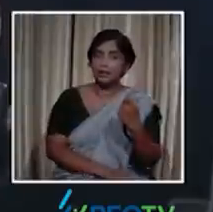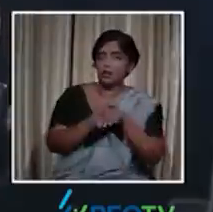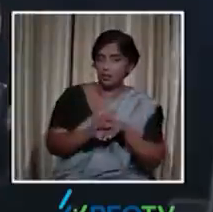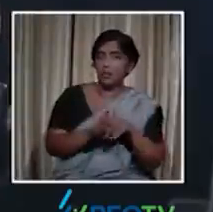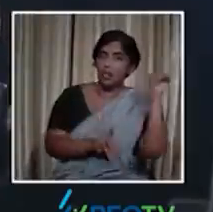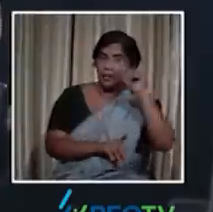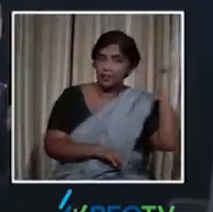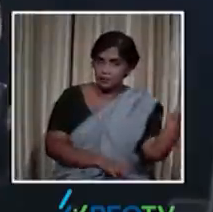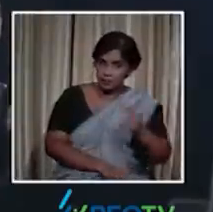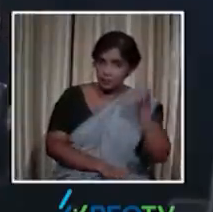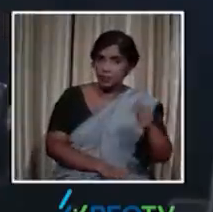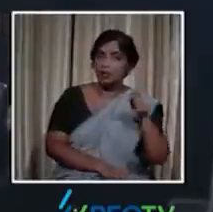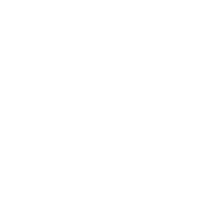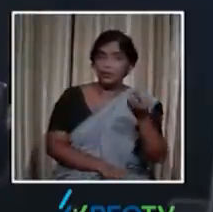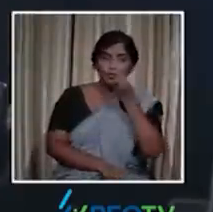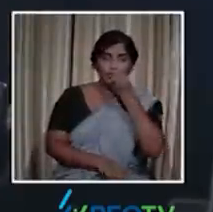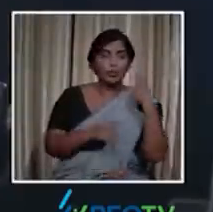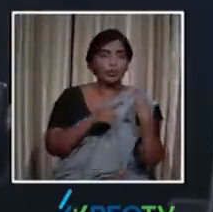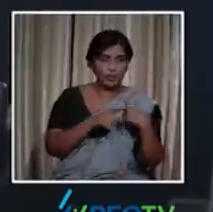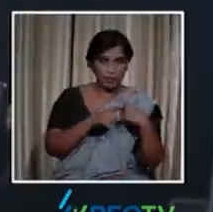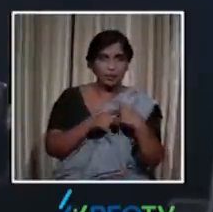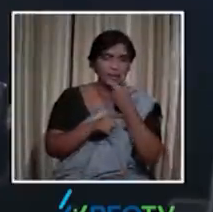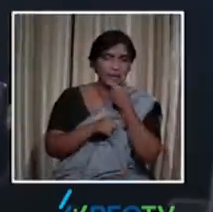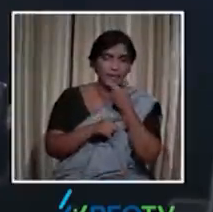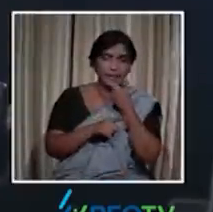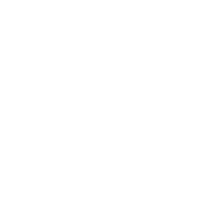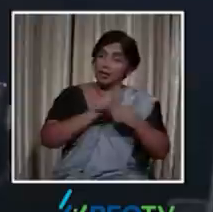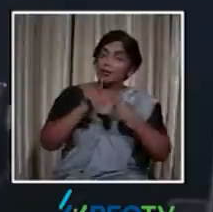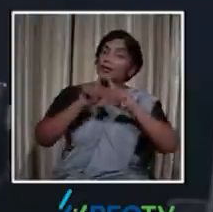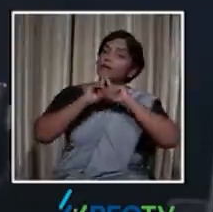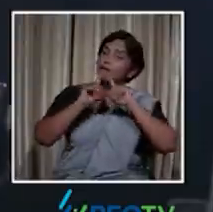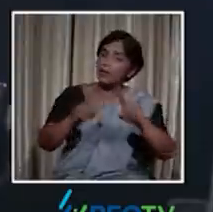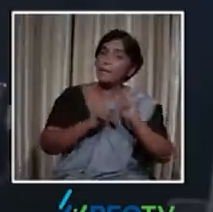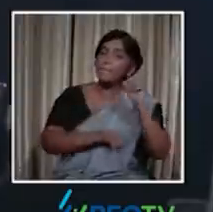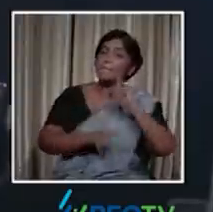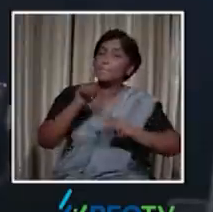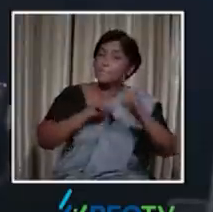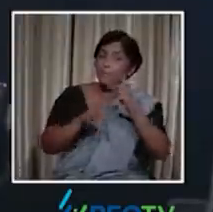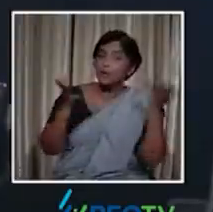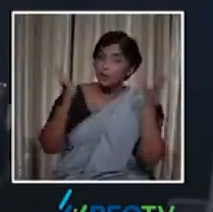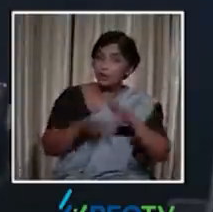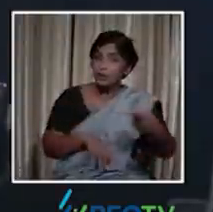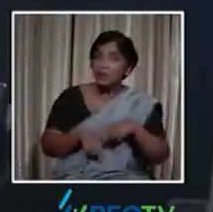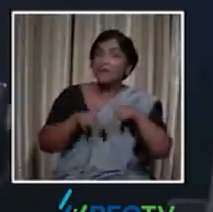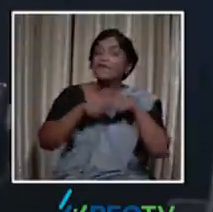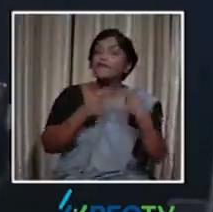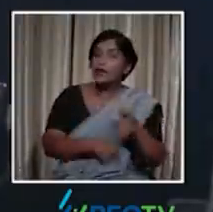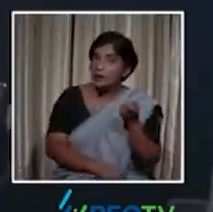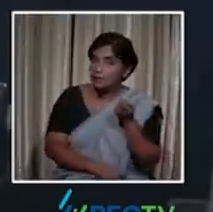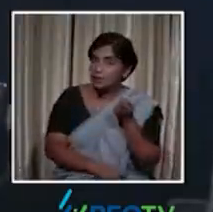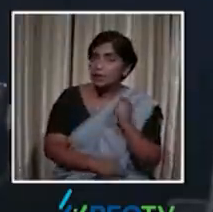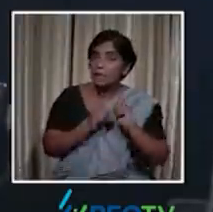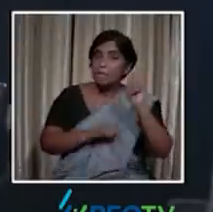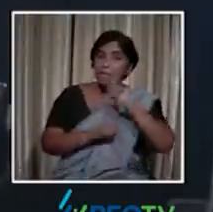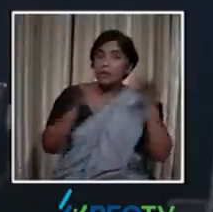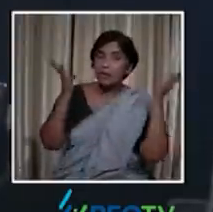වැඩ කරනවා. එතකොට ඒ හැට කෑම බීම හදනවා. ඉතින් ඒ නිසා ඔබතුමා රටට එලි කරන්න පාර්ලිමේන්තුව රැස්ුණ දවසේ වියදම කීයද? පාර්ලිමේන්තුව රැස්